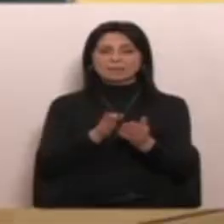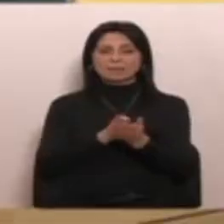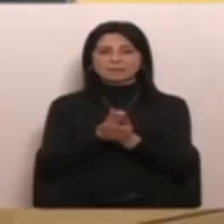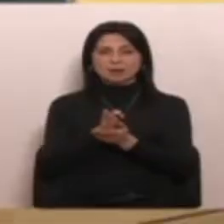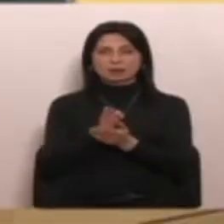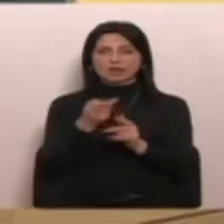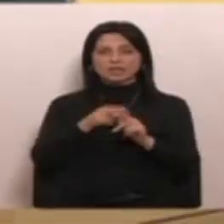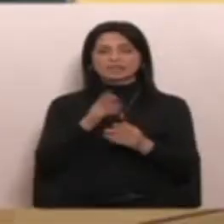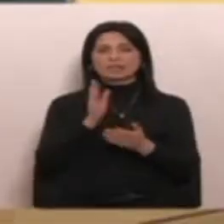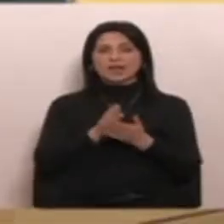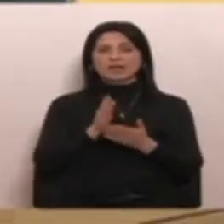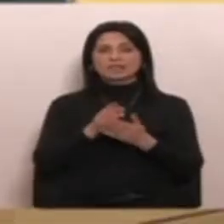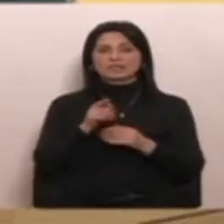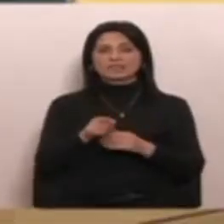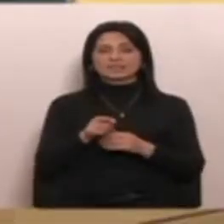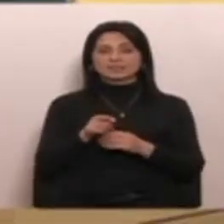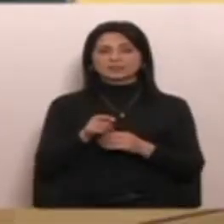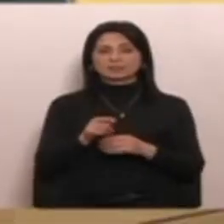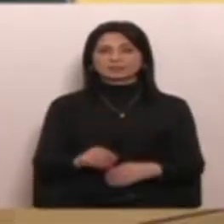ეს არის